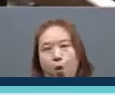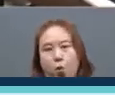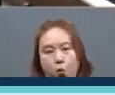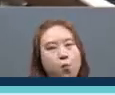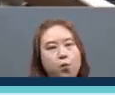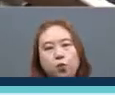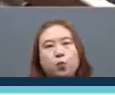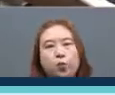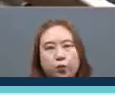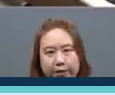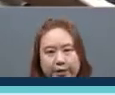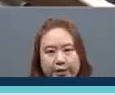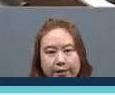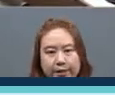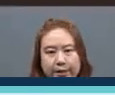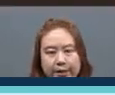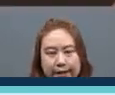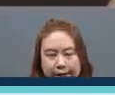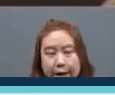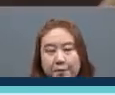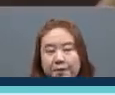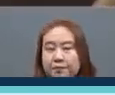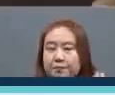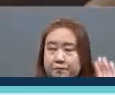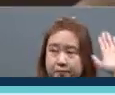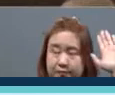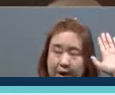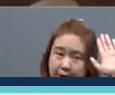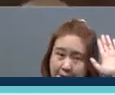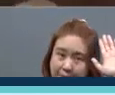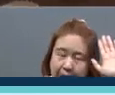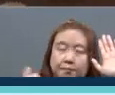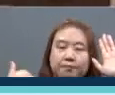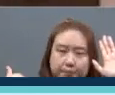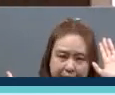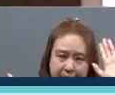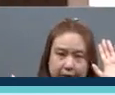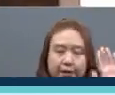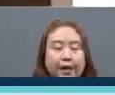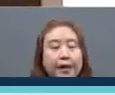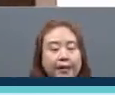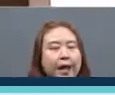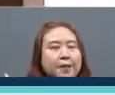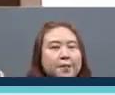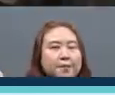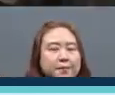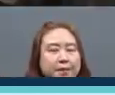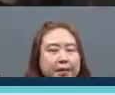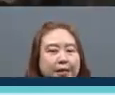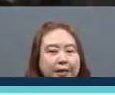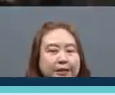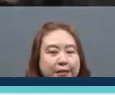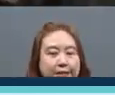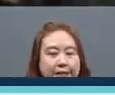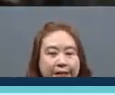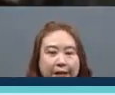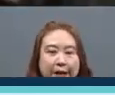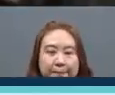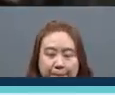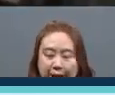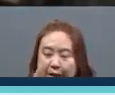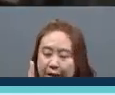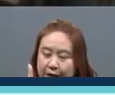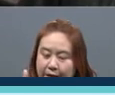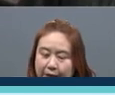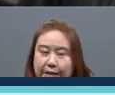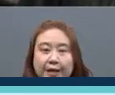นครจำกัดมหาชนจังหวัดปทุมธานีซึ่งเป็นโครงการที่ให้บริการ Data Center รองรับกำลังการใช้ไฟ